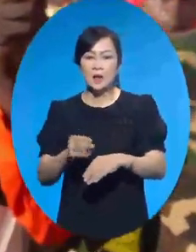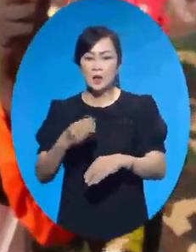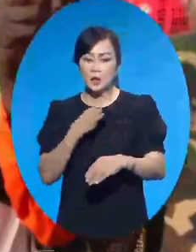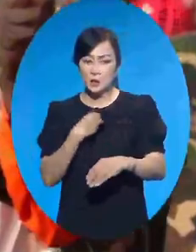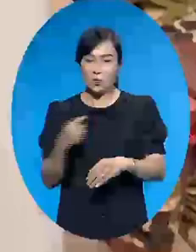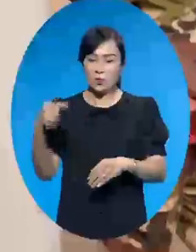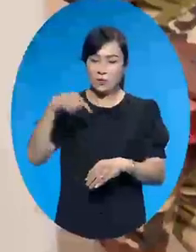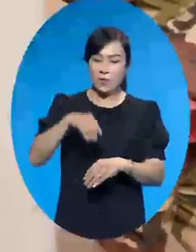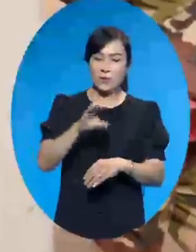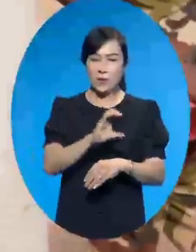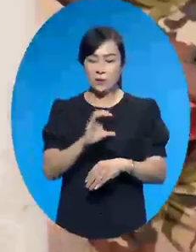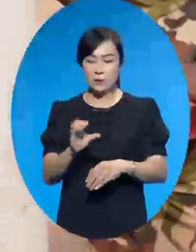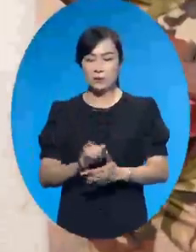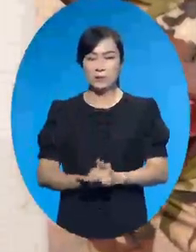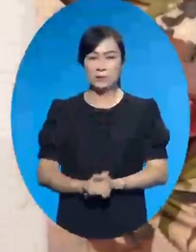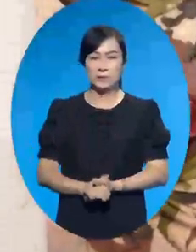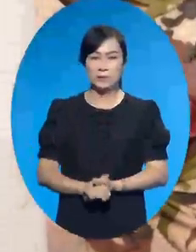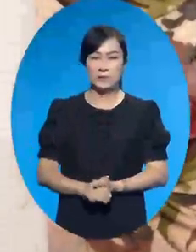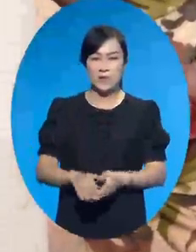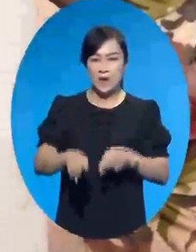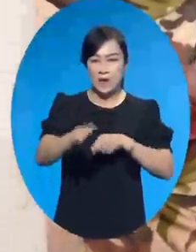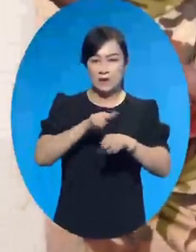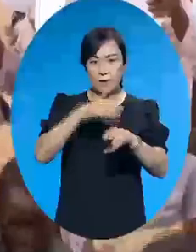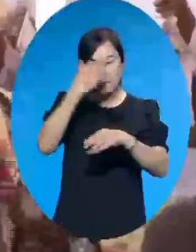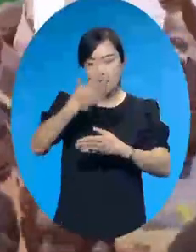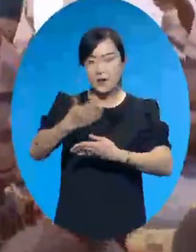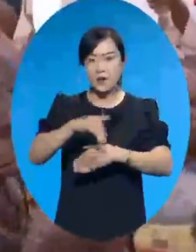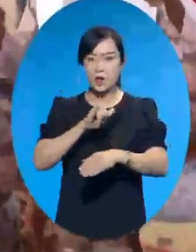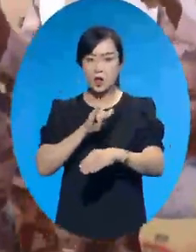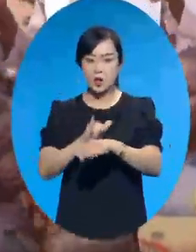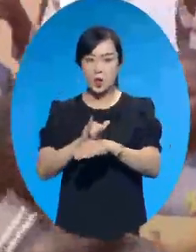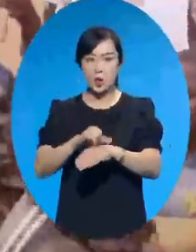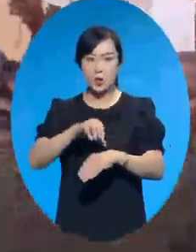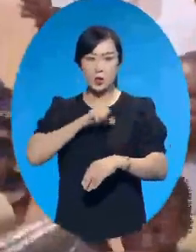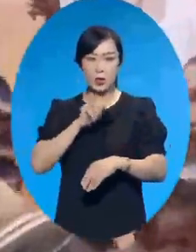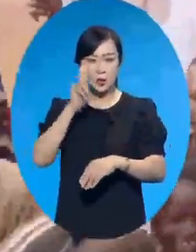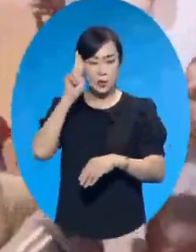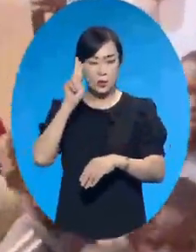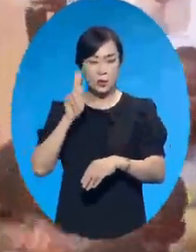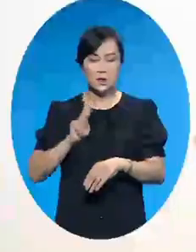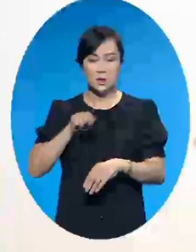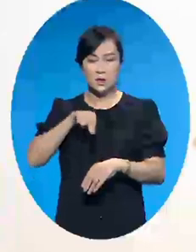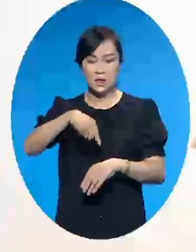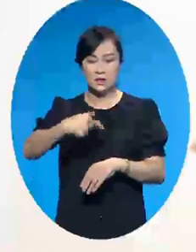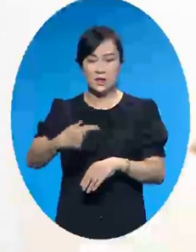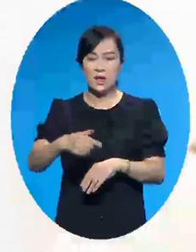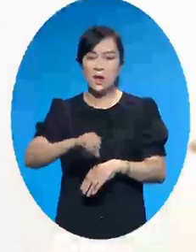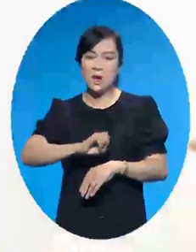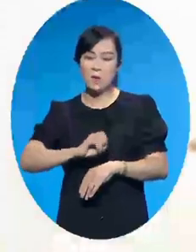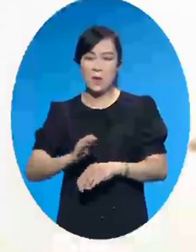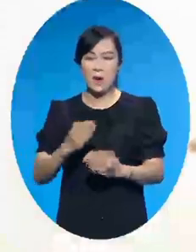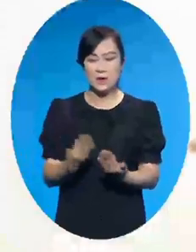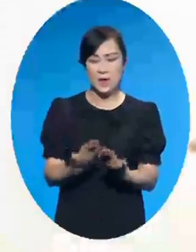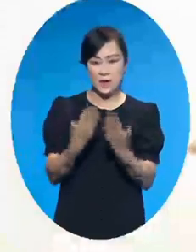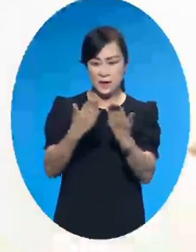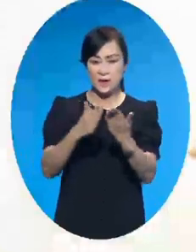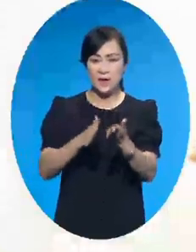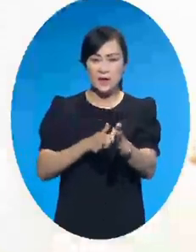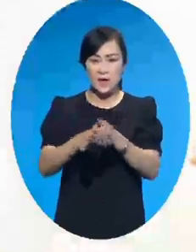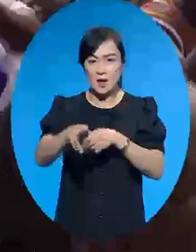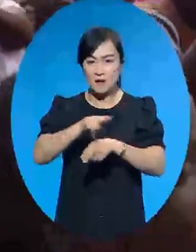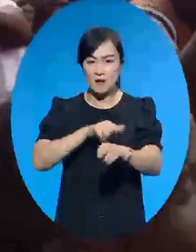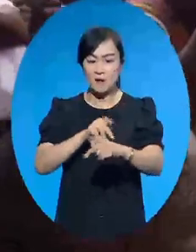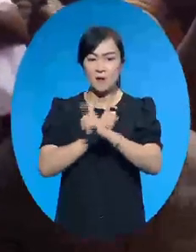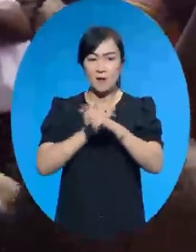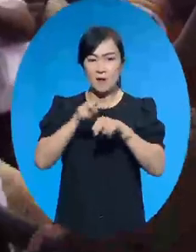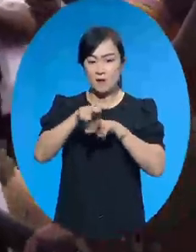của họ. Bộ Ngoại giao Pháp cho biết đã nhận được yêu cầu từ phía chính quyền quân sự Niger và đã bác bỏ đề nghị này. Theo Bộ Ngoại giao Pháp, đại